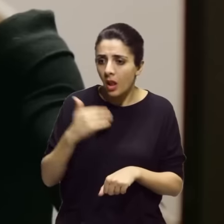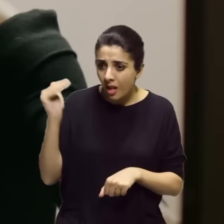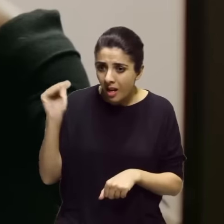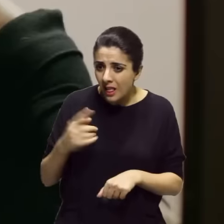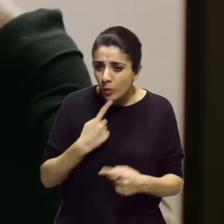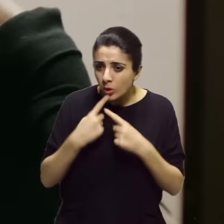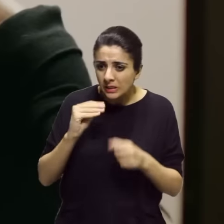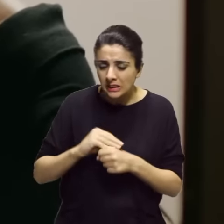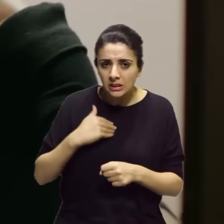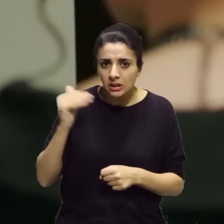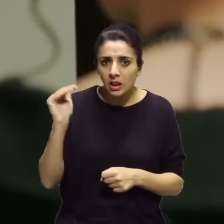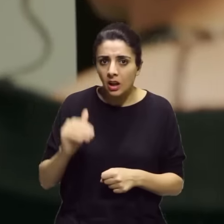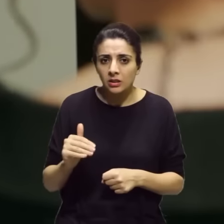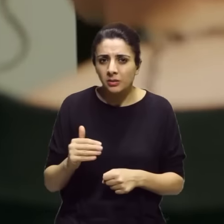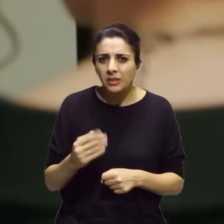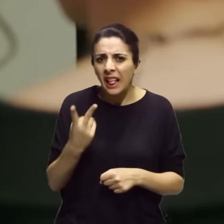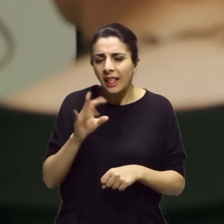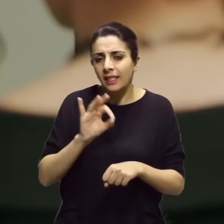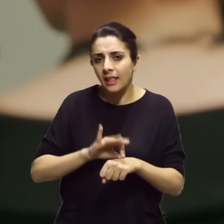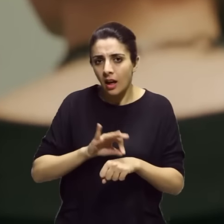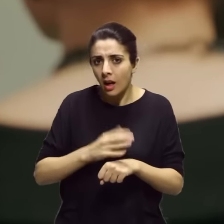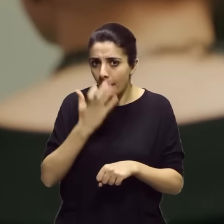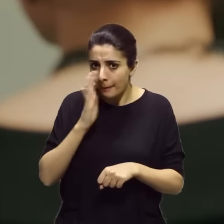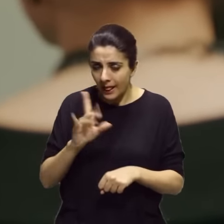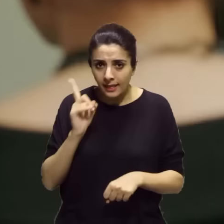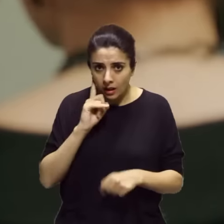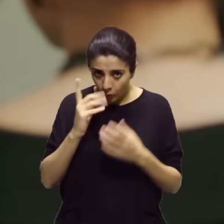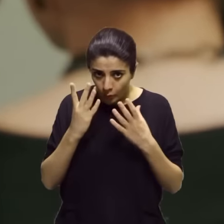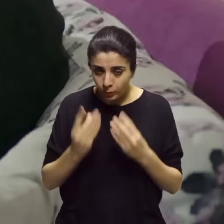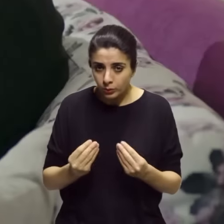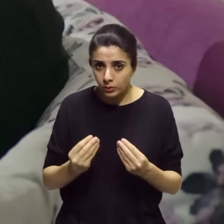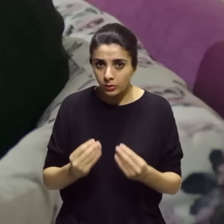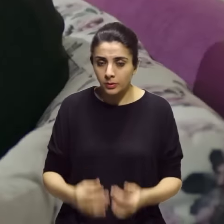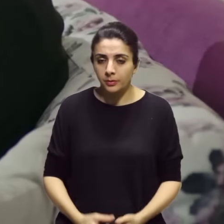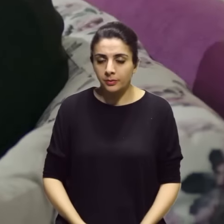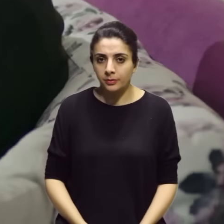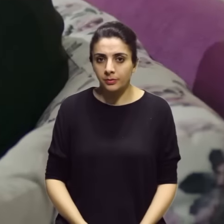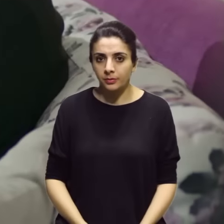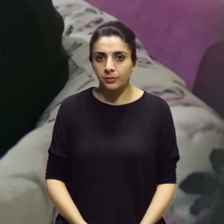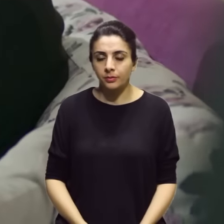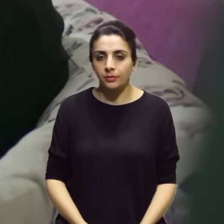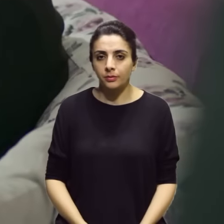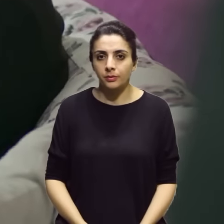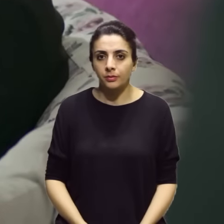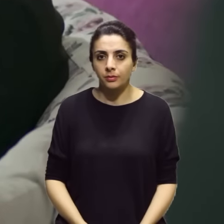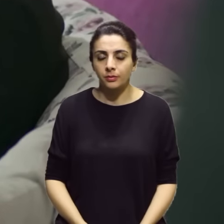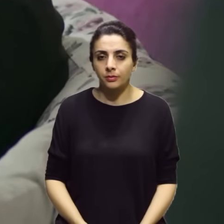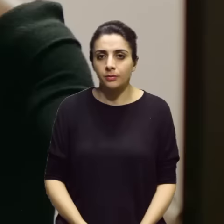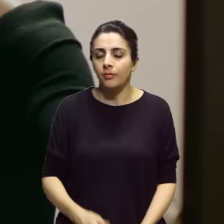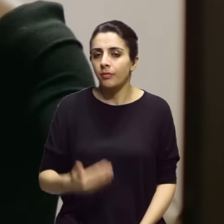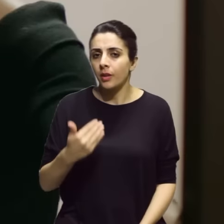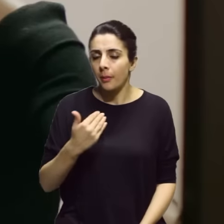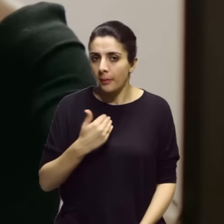kadar sırf konuşmak için geldim. Sadece 2 dakika bekle ve dinle beni, tamam mı? Mazhar da salondan dinliyor.